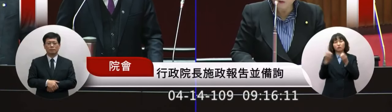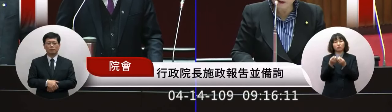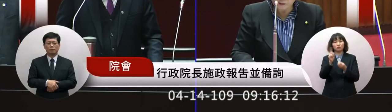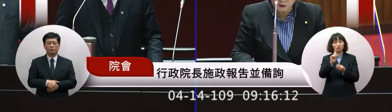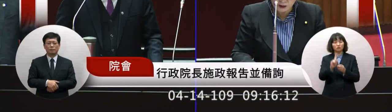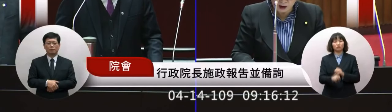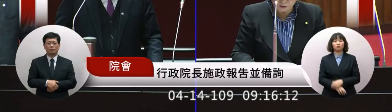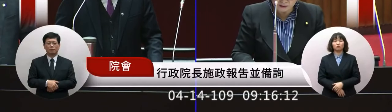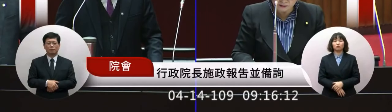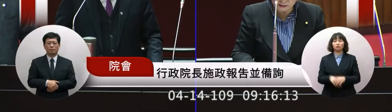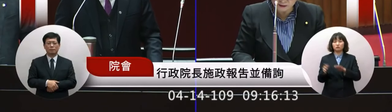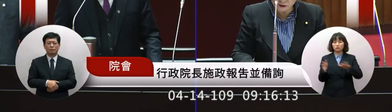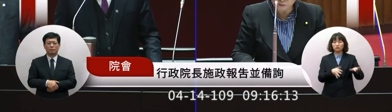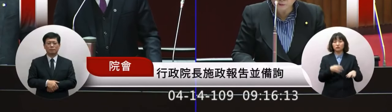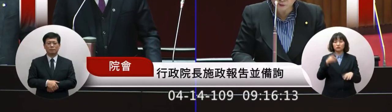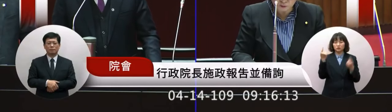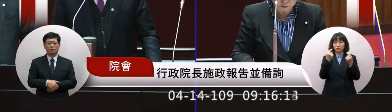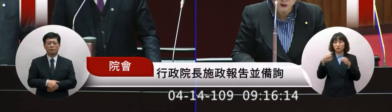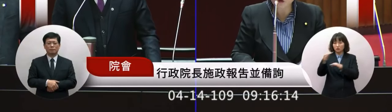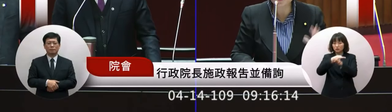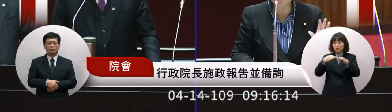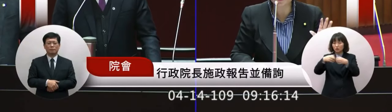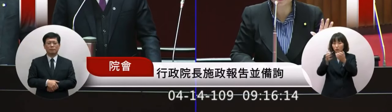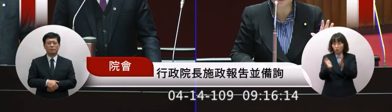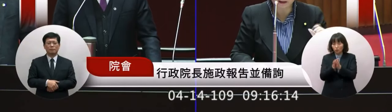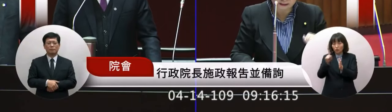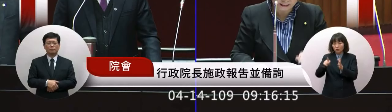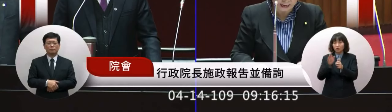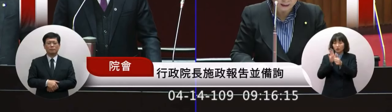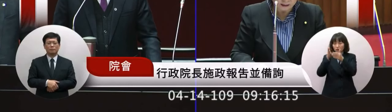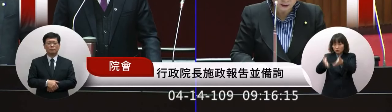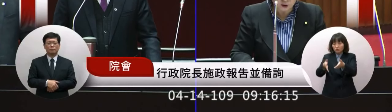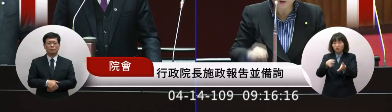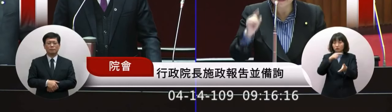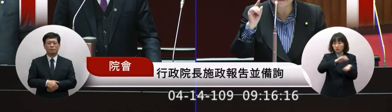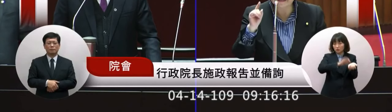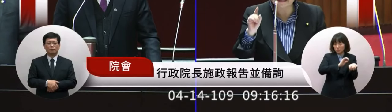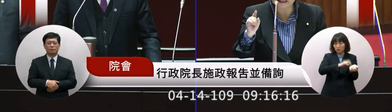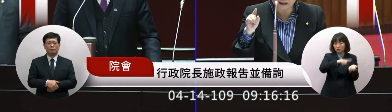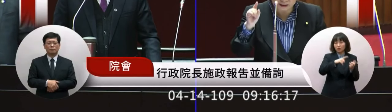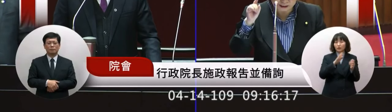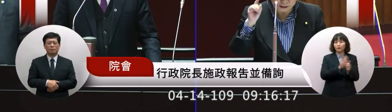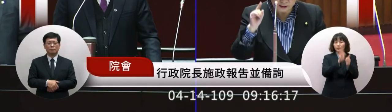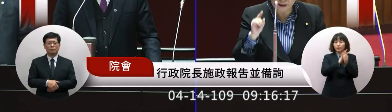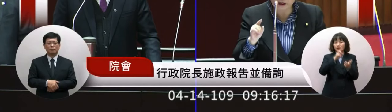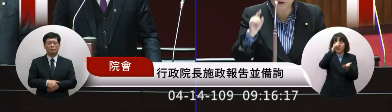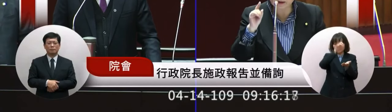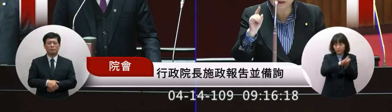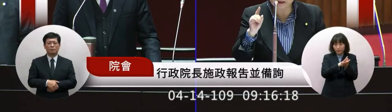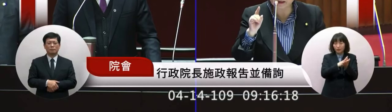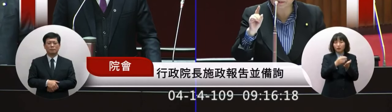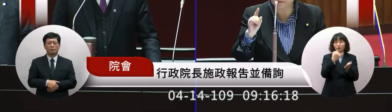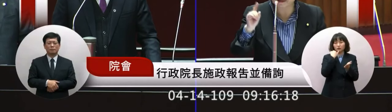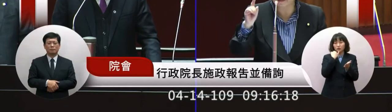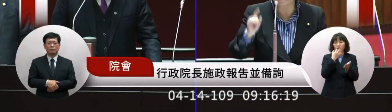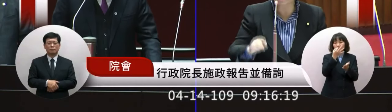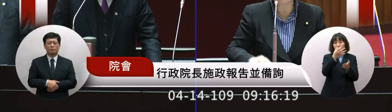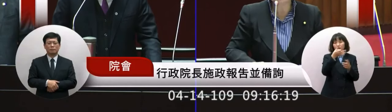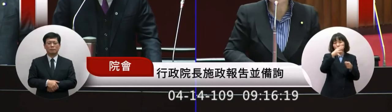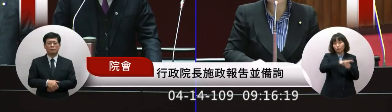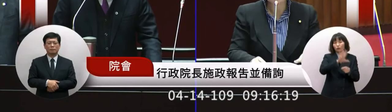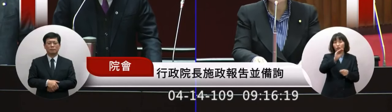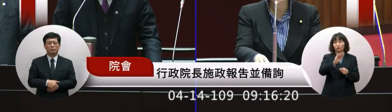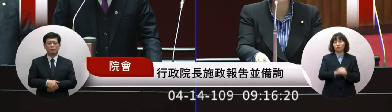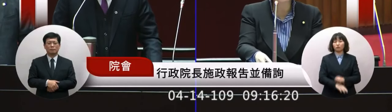长，我们有没有考虑到像经济部纾困措施一样，提供一次性的营运资金的补贴